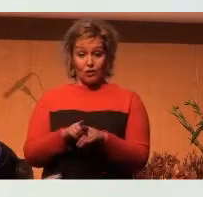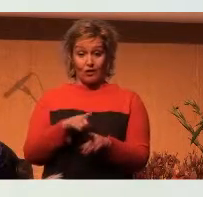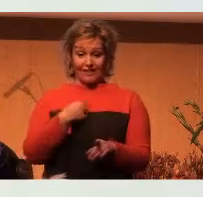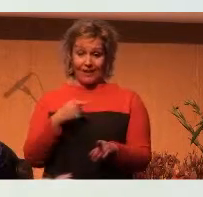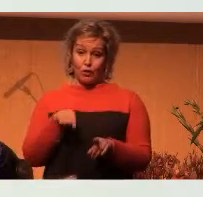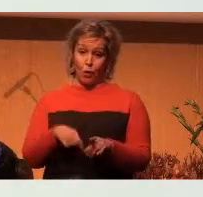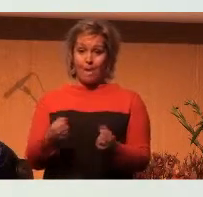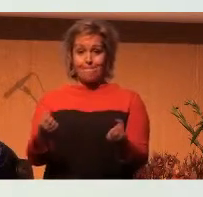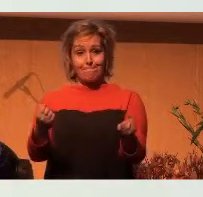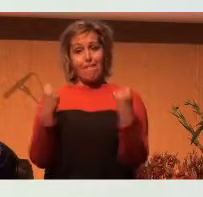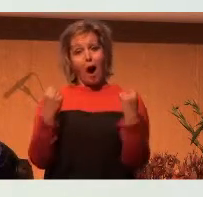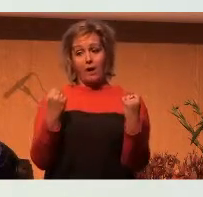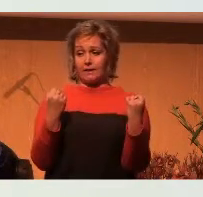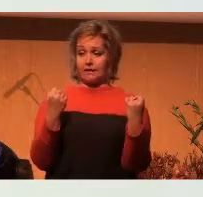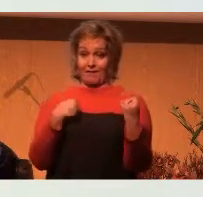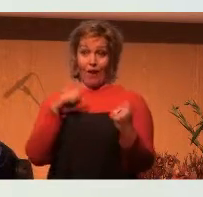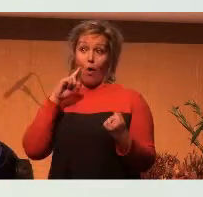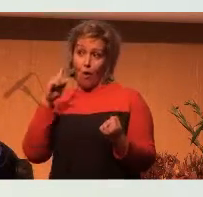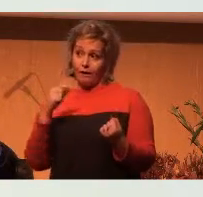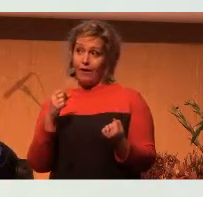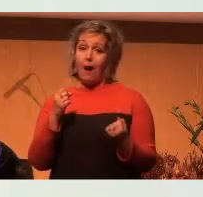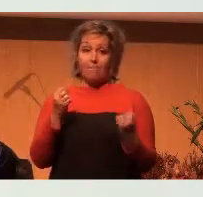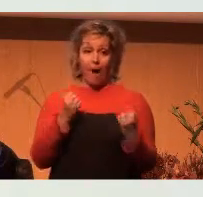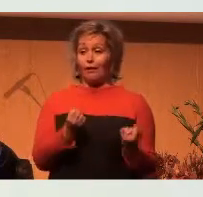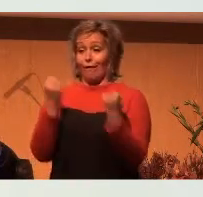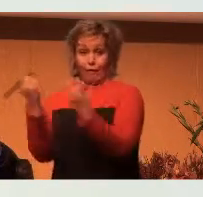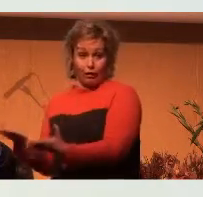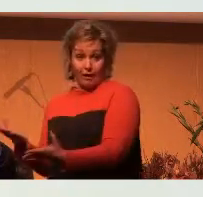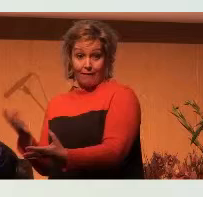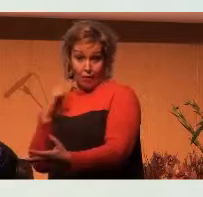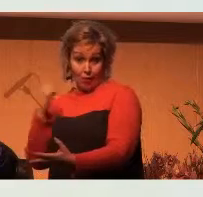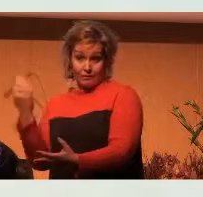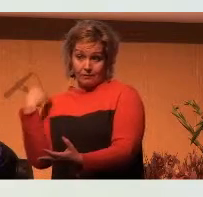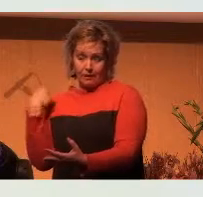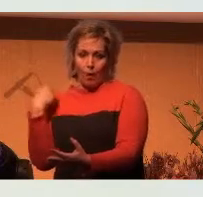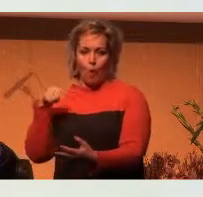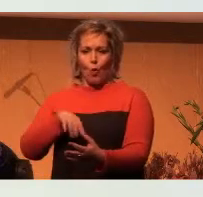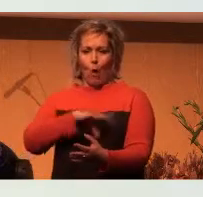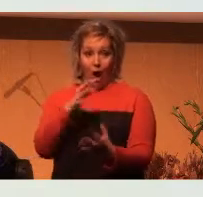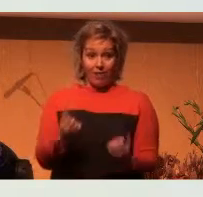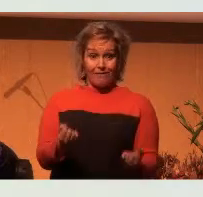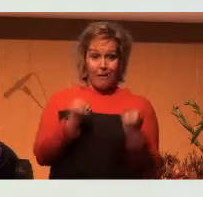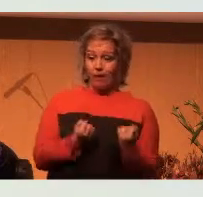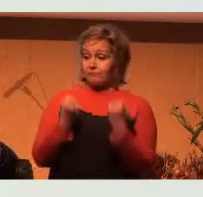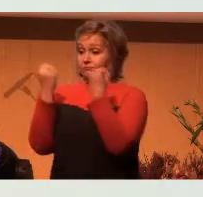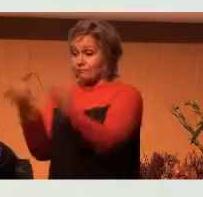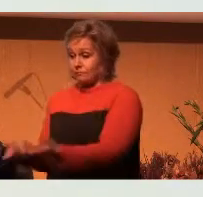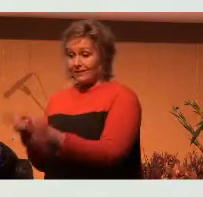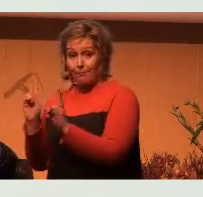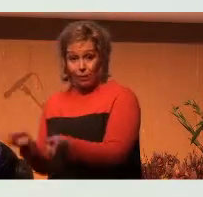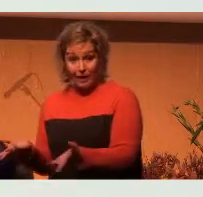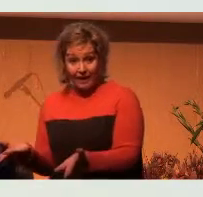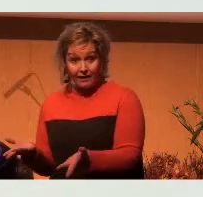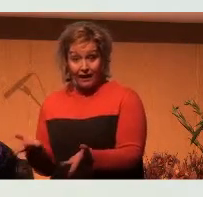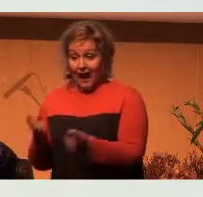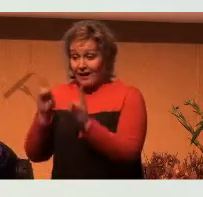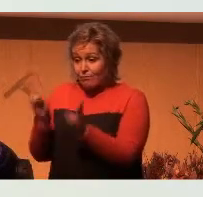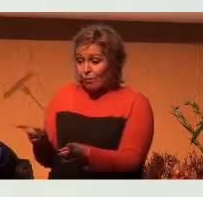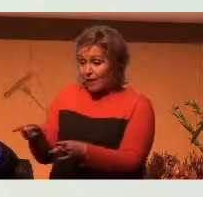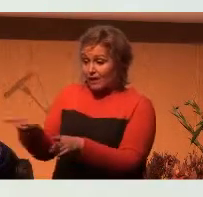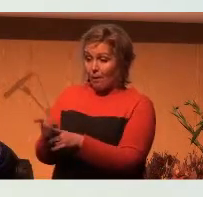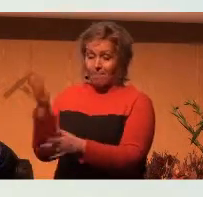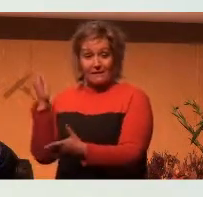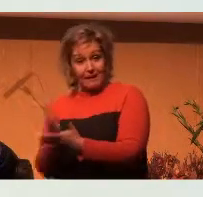skal legge makten, altså vi har hørt det at vi skal flytte makt, ikke sant? Men skal vi da legge all makten over til brukeren? Det brukeren som